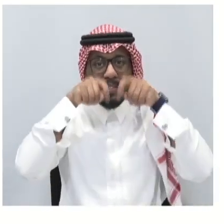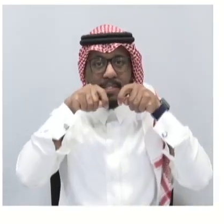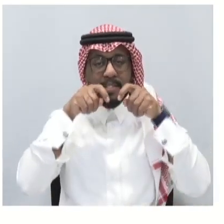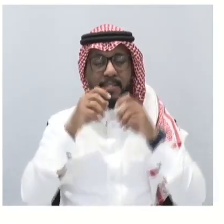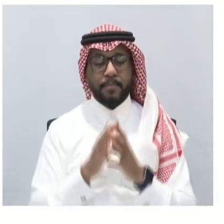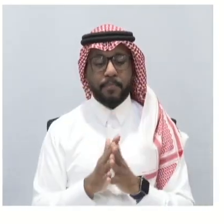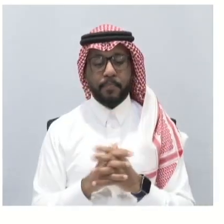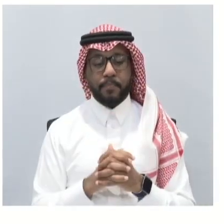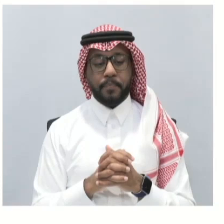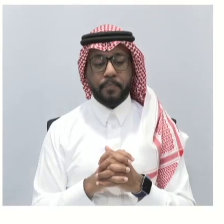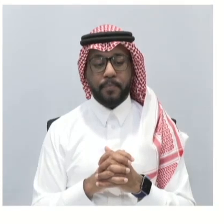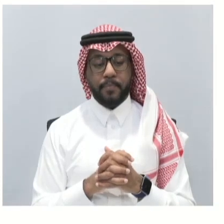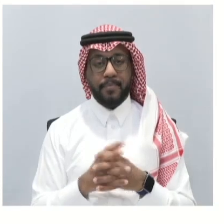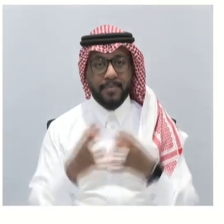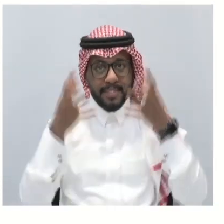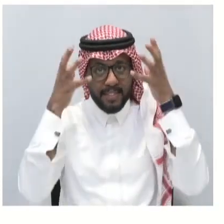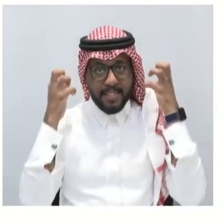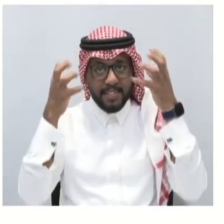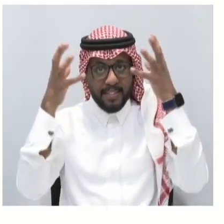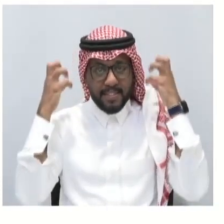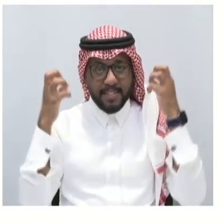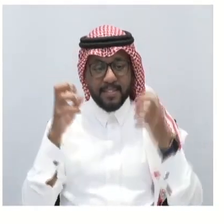اللحوم عندي مثل